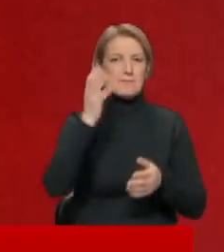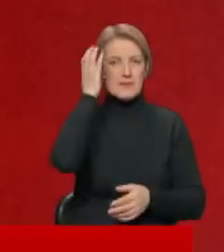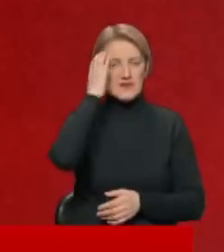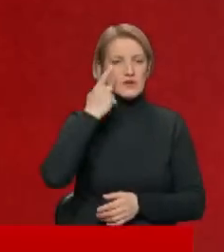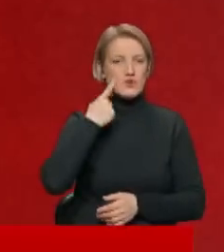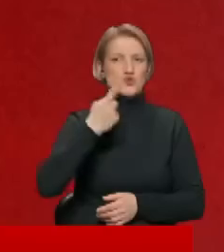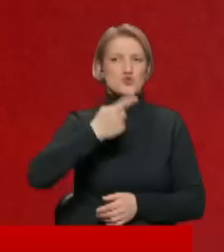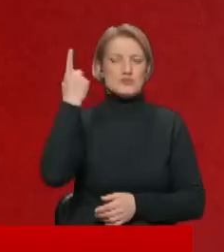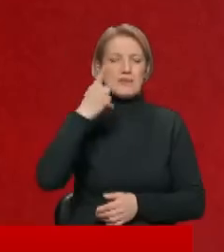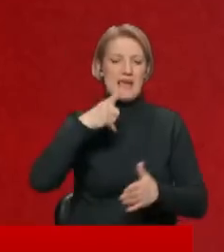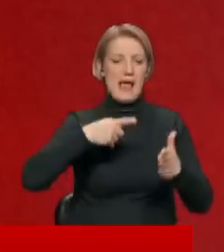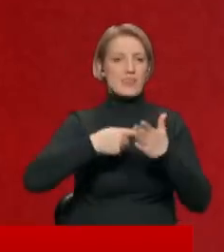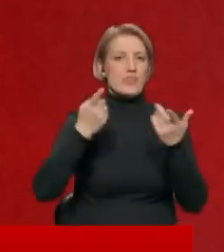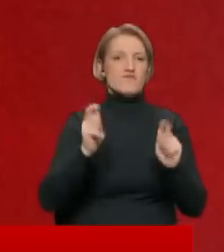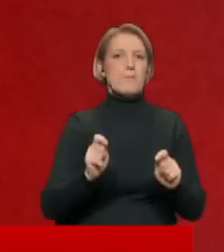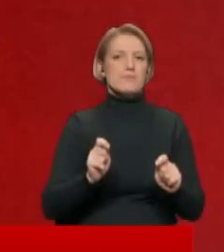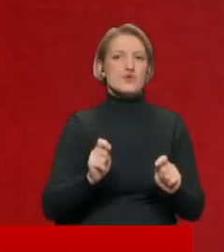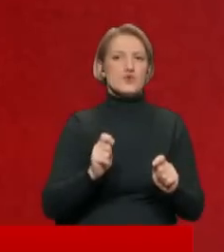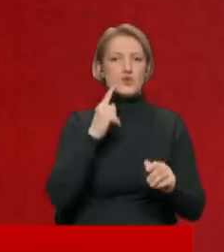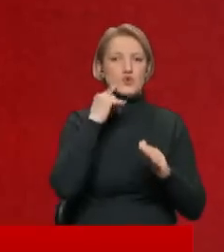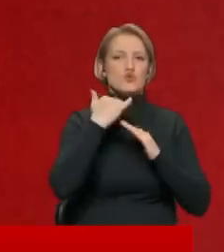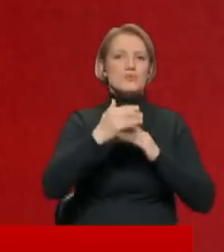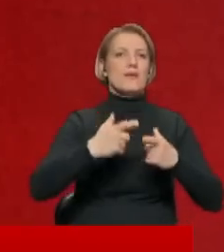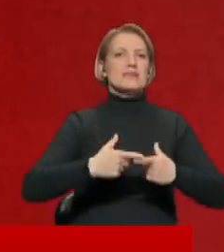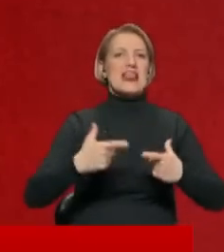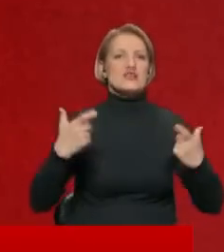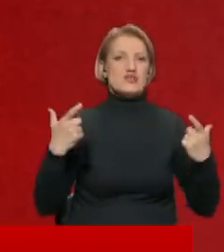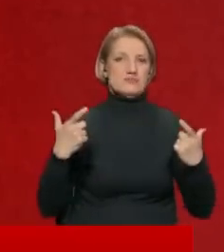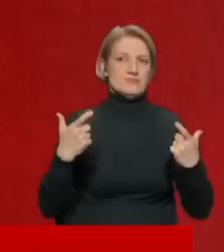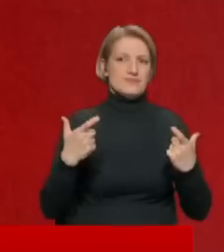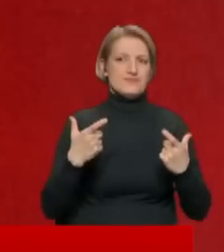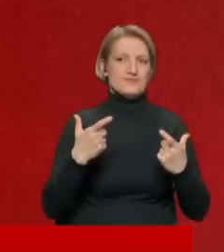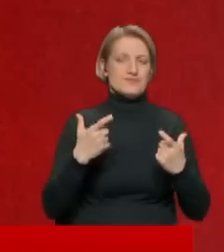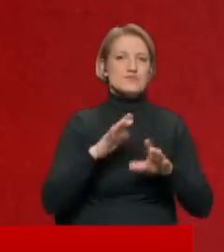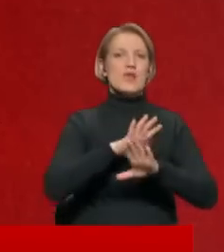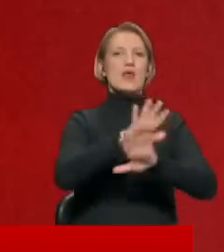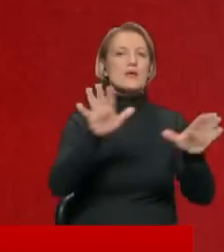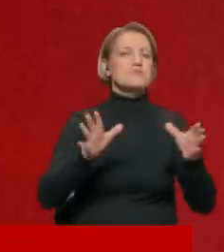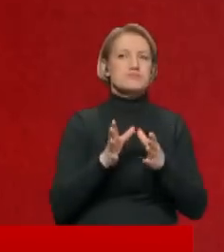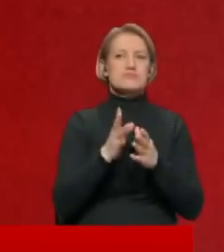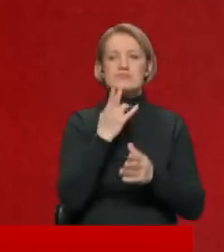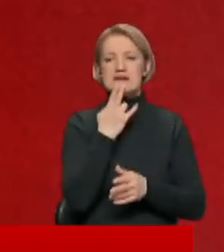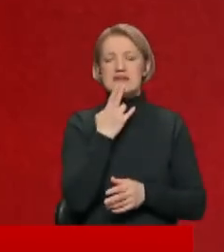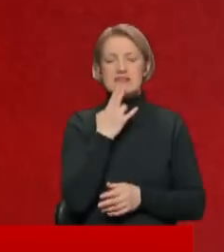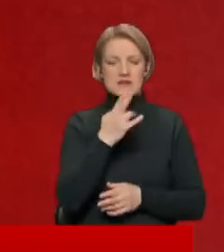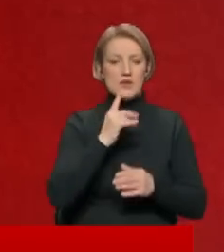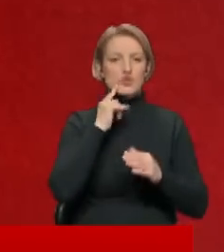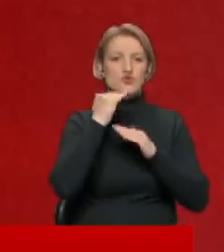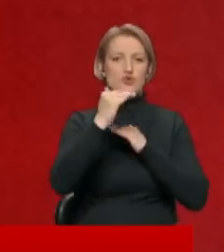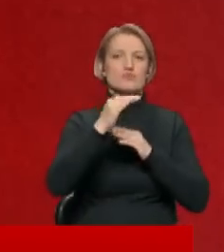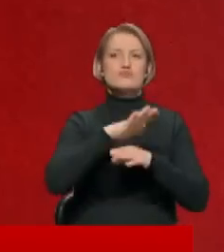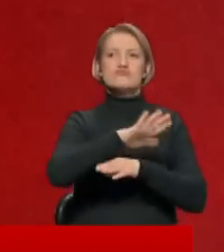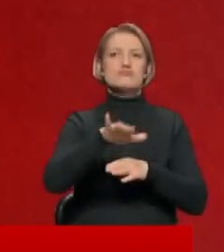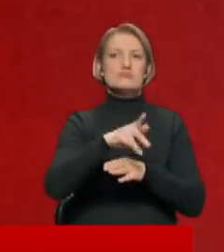cumhuriyet temel bir hedefleme yapmış toplumsal gelişimini topyekün gelişimini kadının toplumsal hayatta